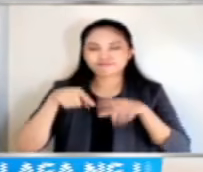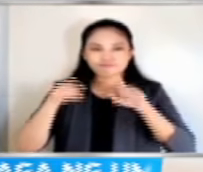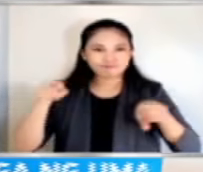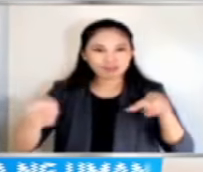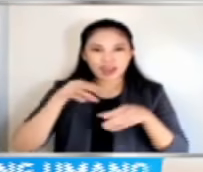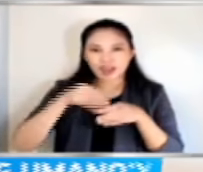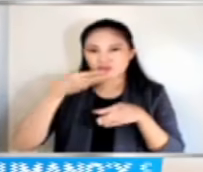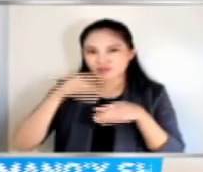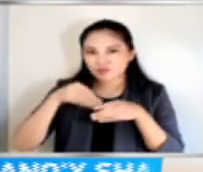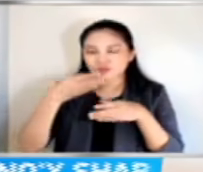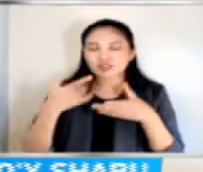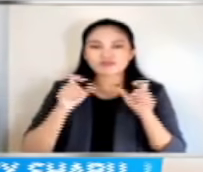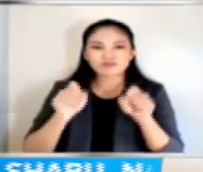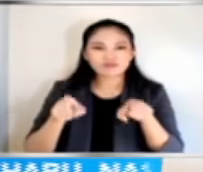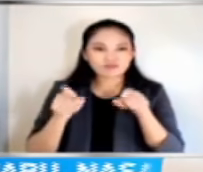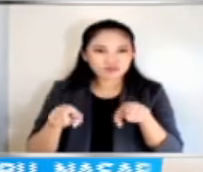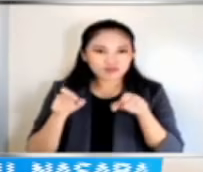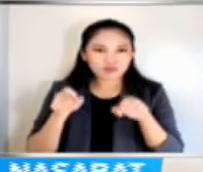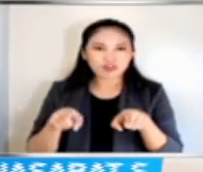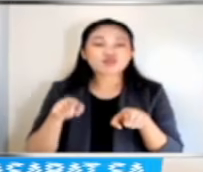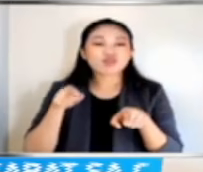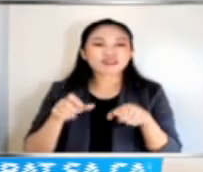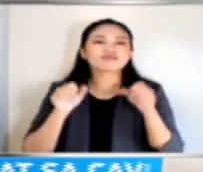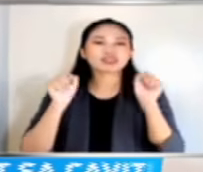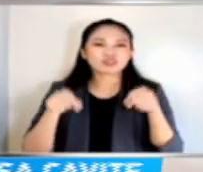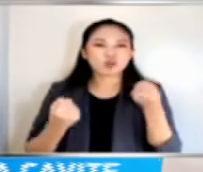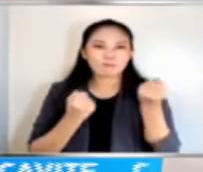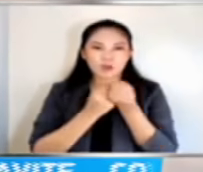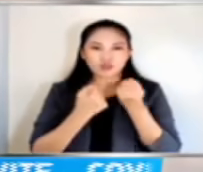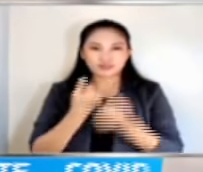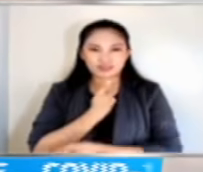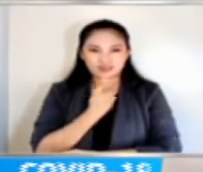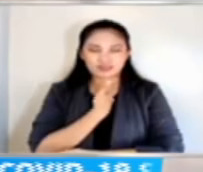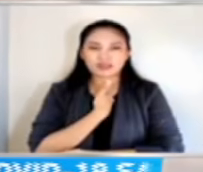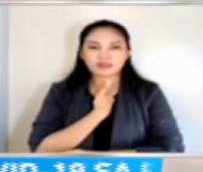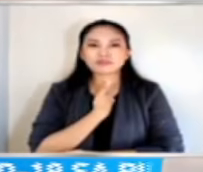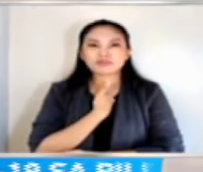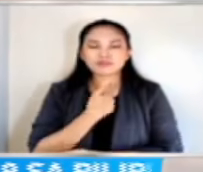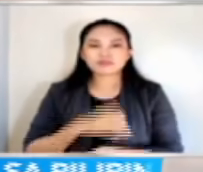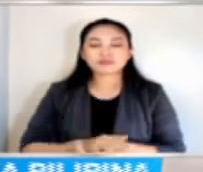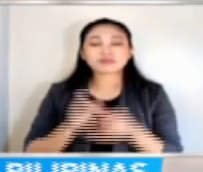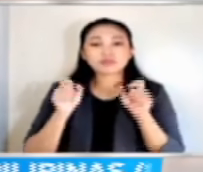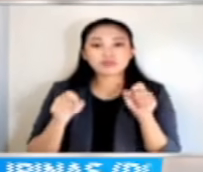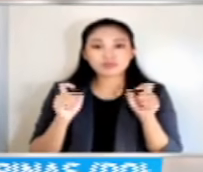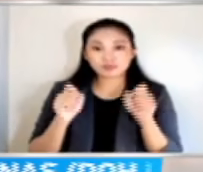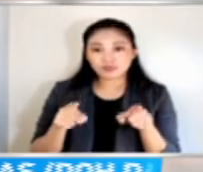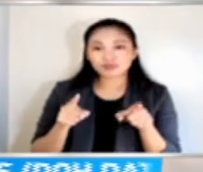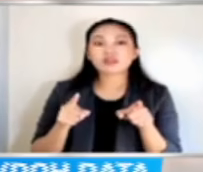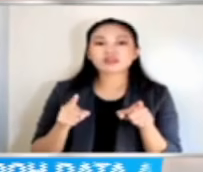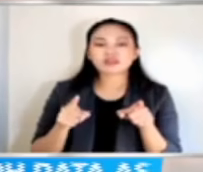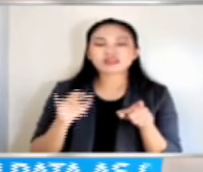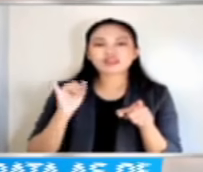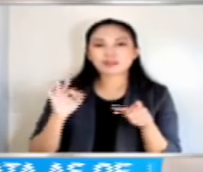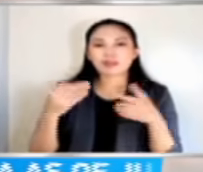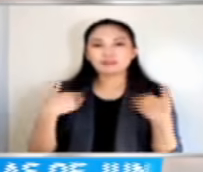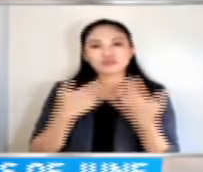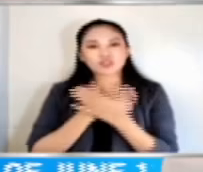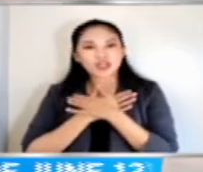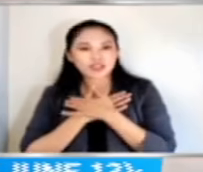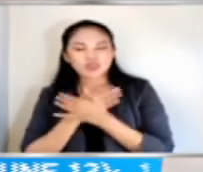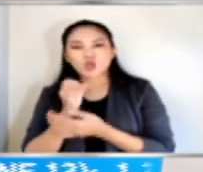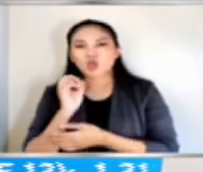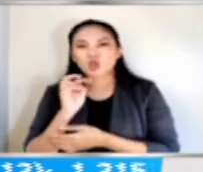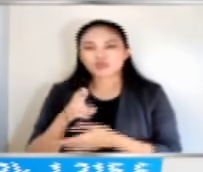na kanyang naging susi para mapag-aral ang sarili. Itinitinda niya raw ito tuwing break time at uwian nila sa